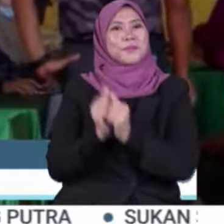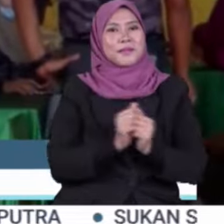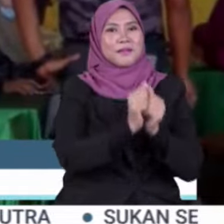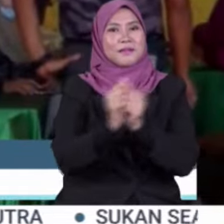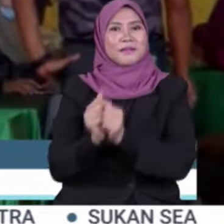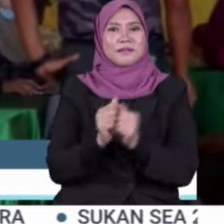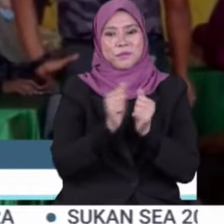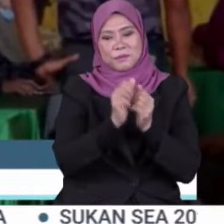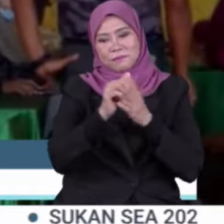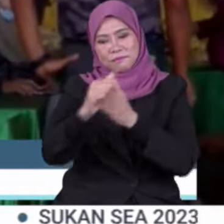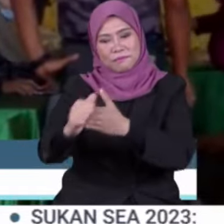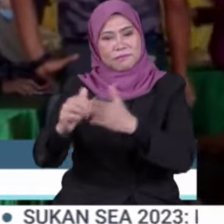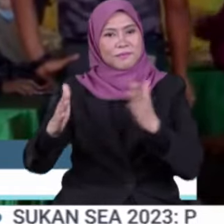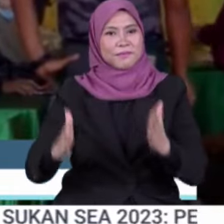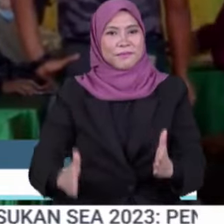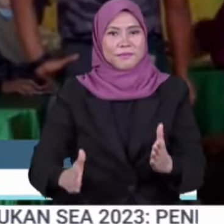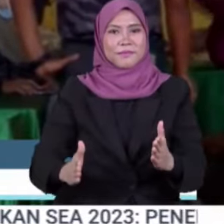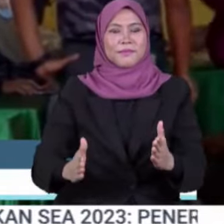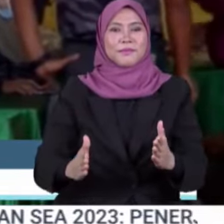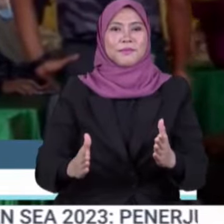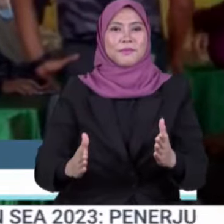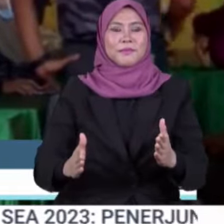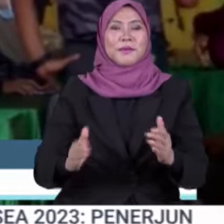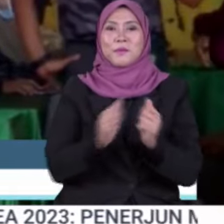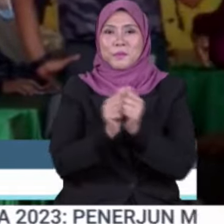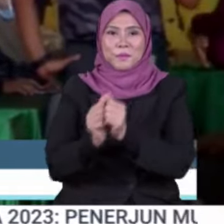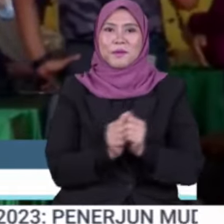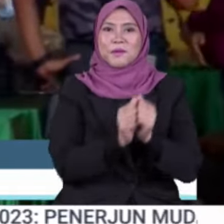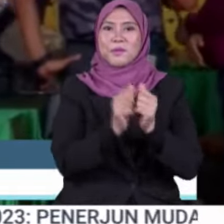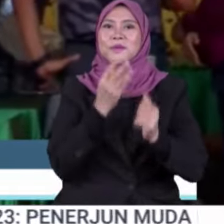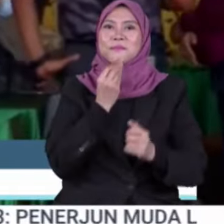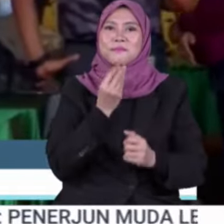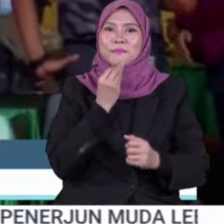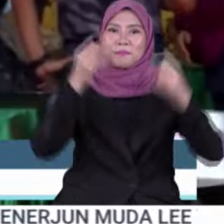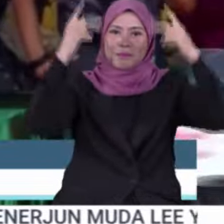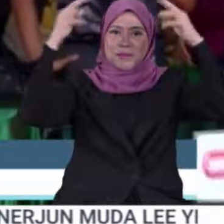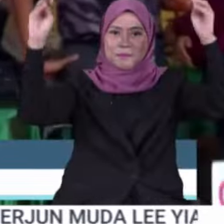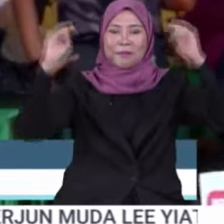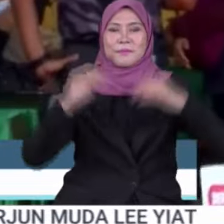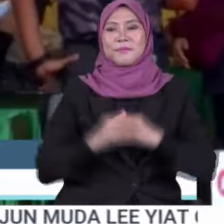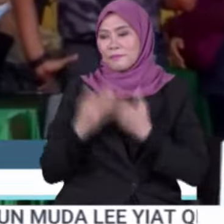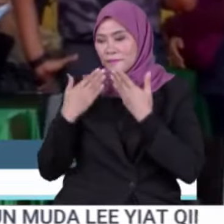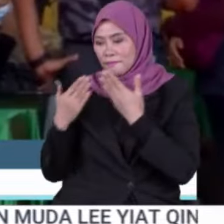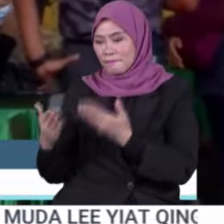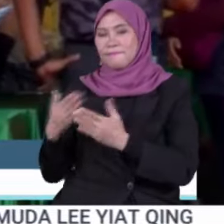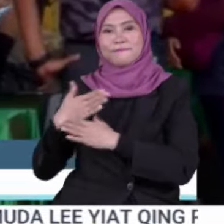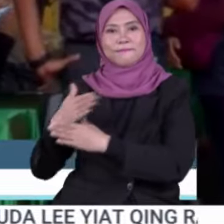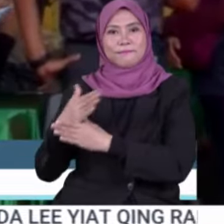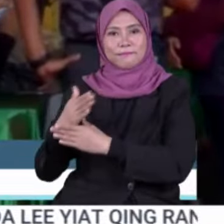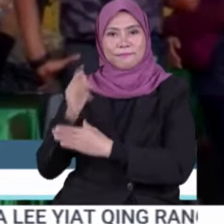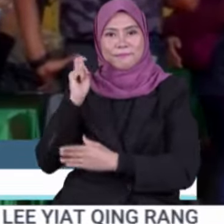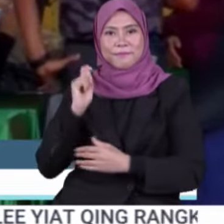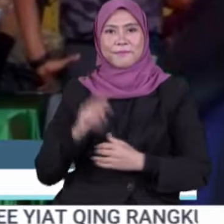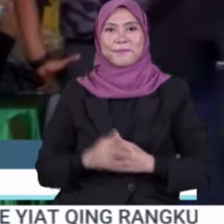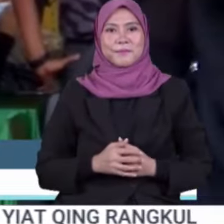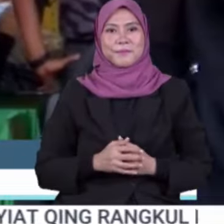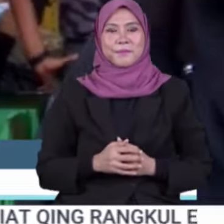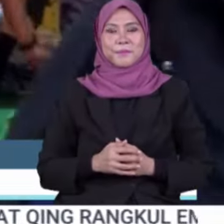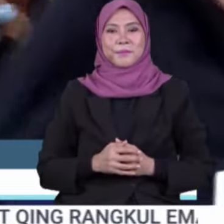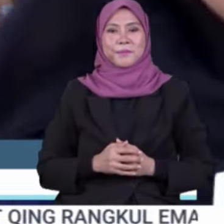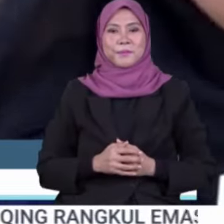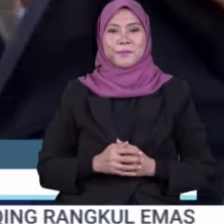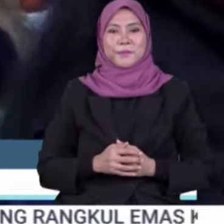dengan pemimpin kita, bersama-sama dengan Perdana Menteri Dato' Sri Anwar Ibrahim. Baik Tuan, terima kasih atas perkongsian itu tadi. Jadi